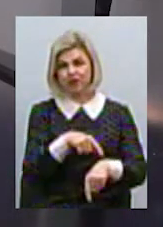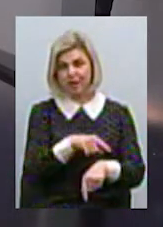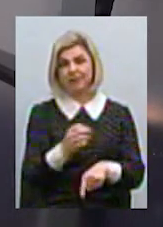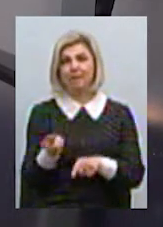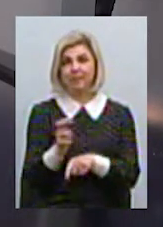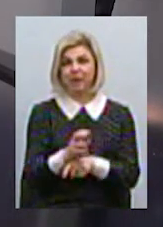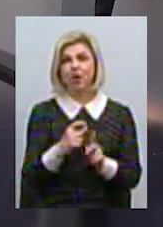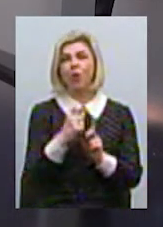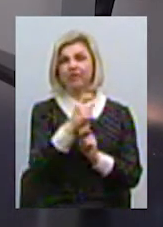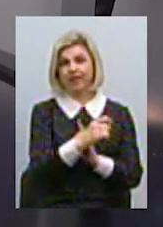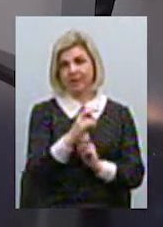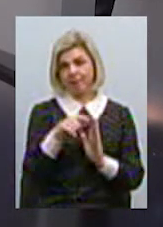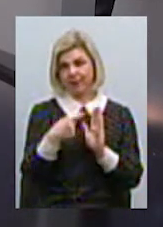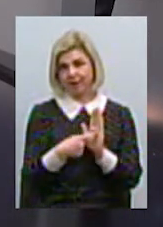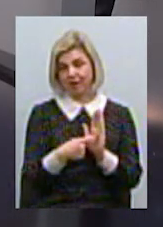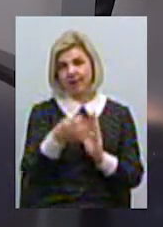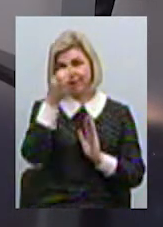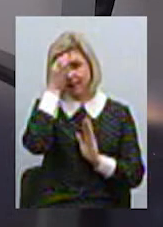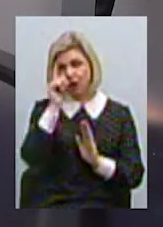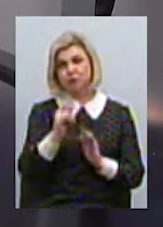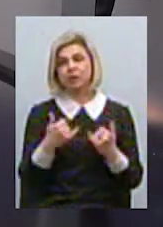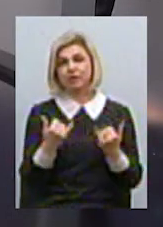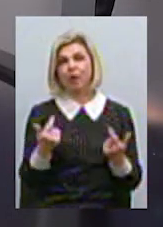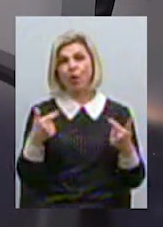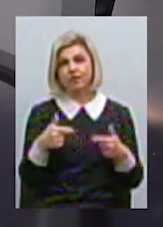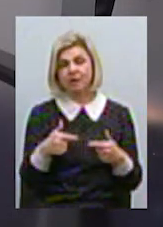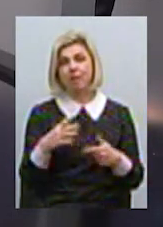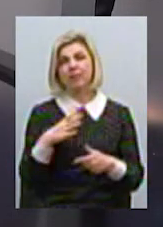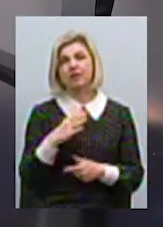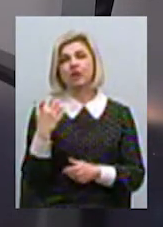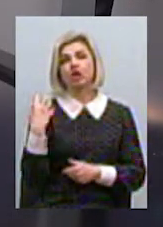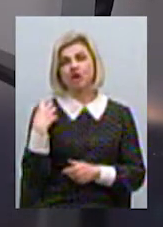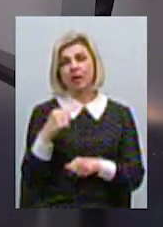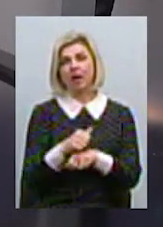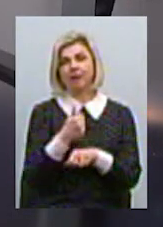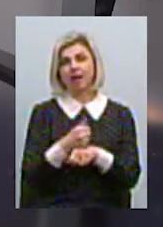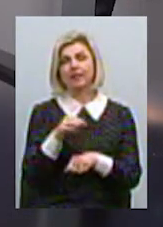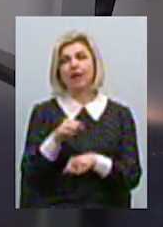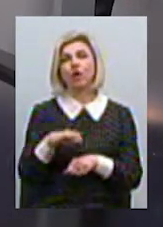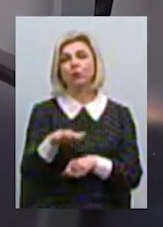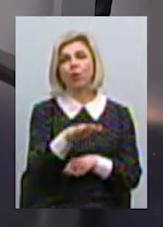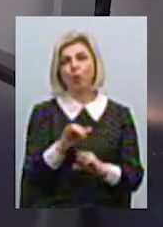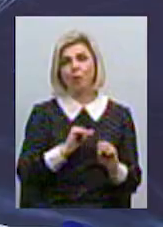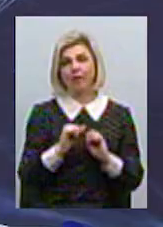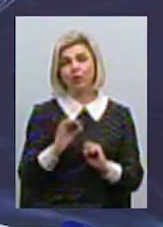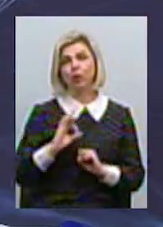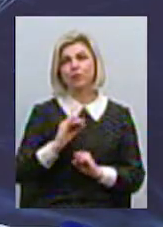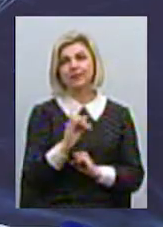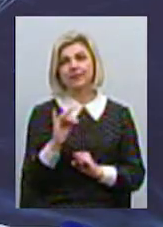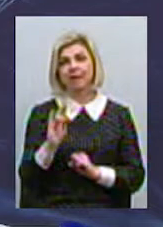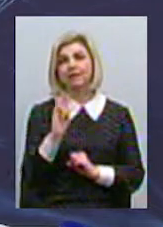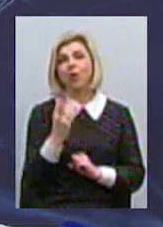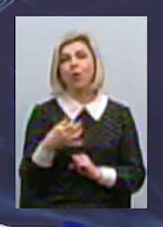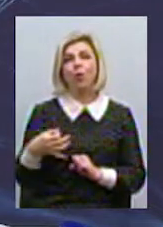прийшли, і відповідали на запитання. Я нагадую, що сьогодні у нас в гостях був начальник головного територіального управління юстиції у